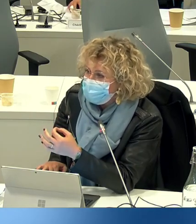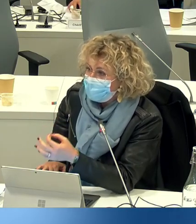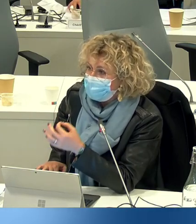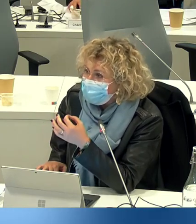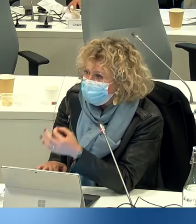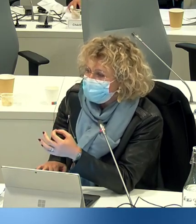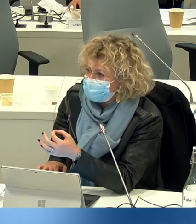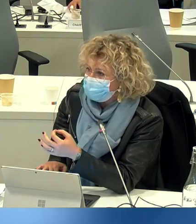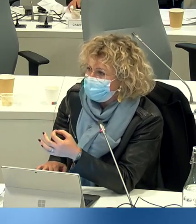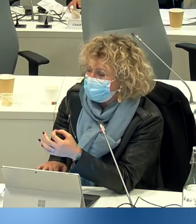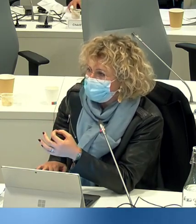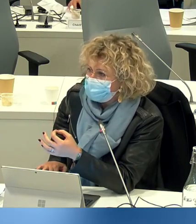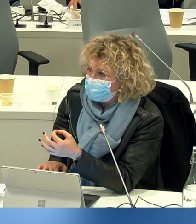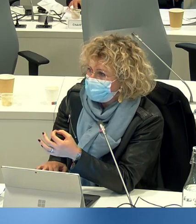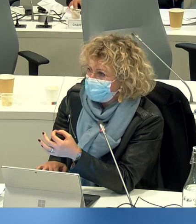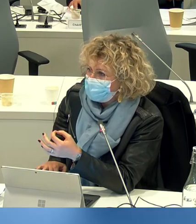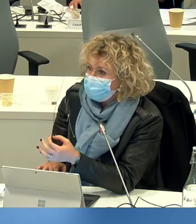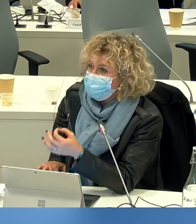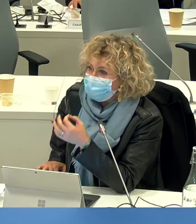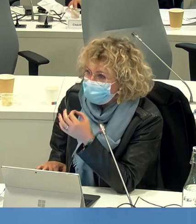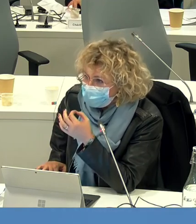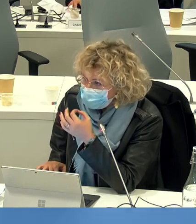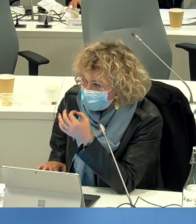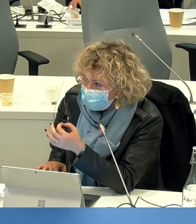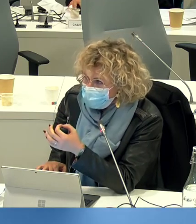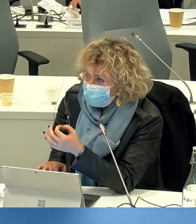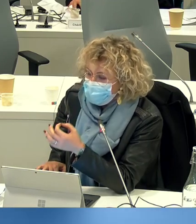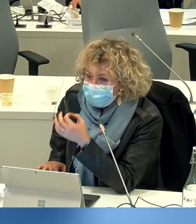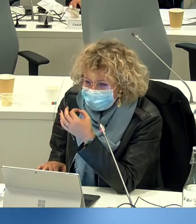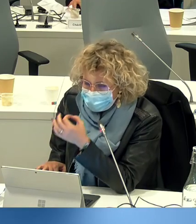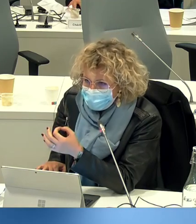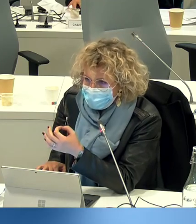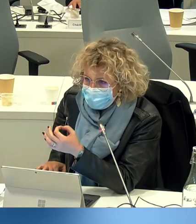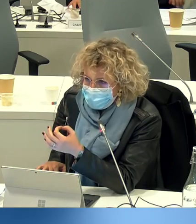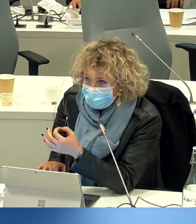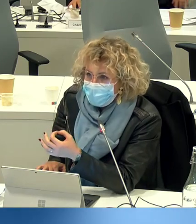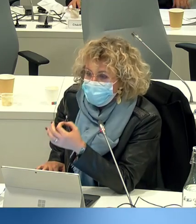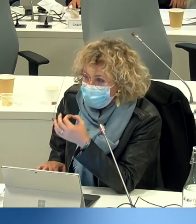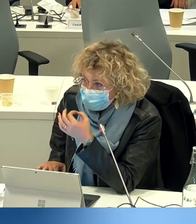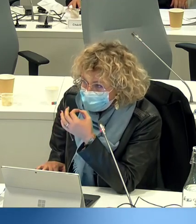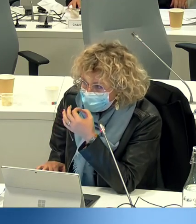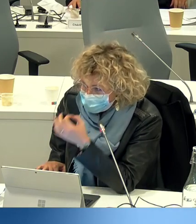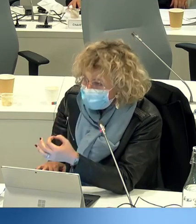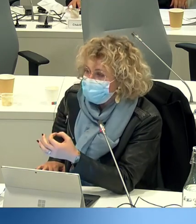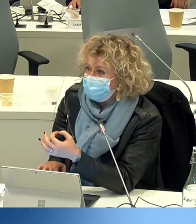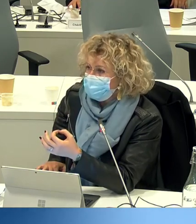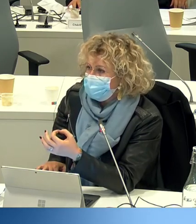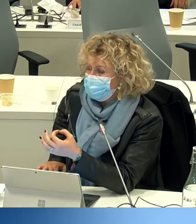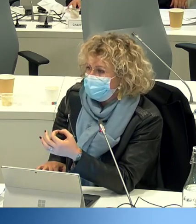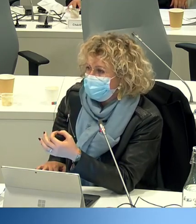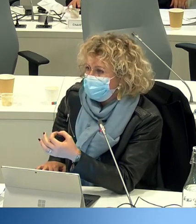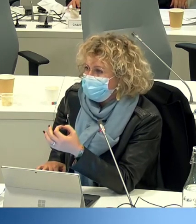grenoble la majorité de la ville de grenoble vous n'avez pas le droit décemment de financer